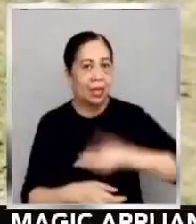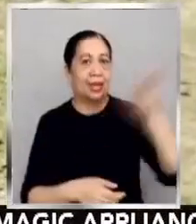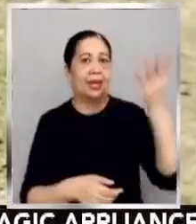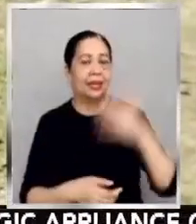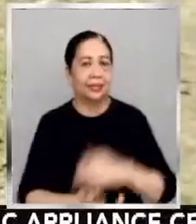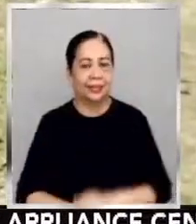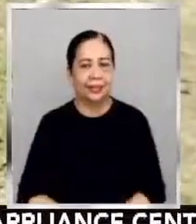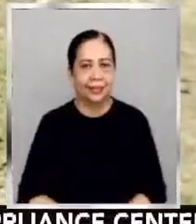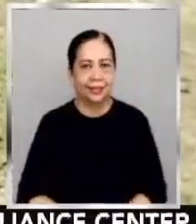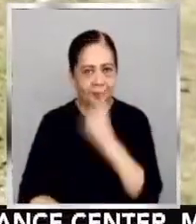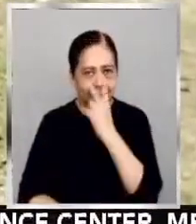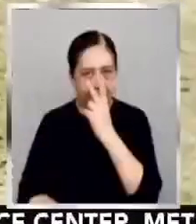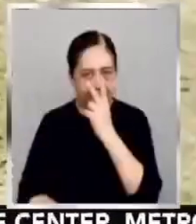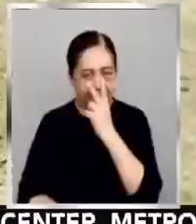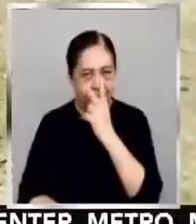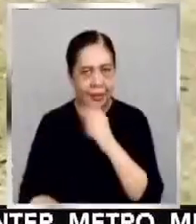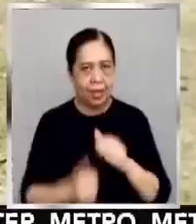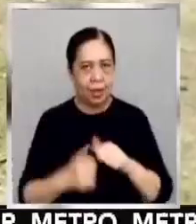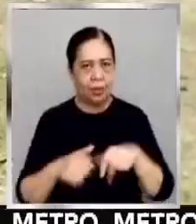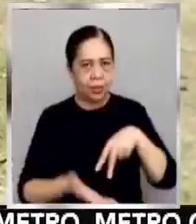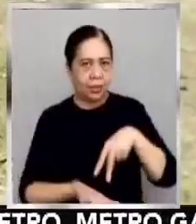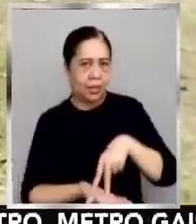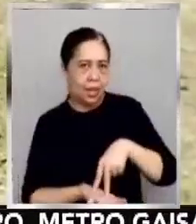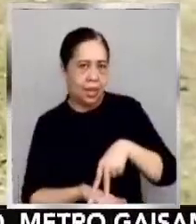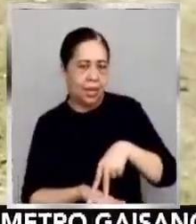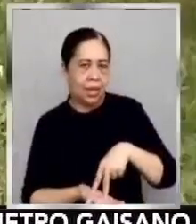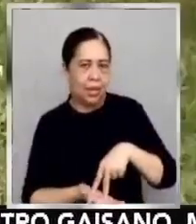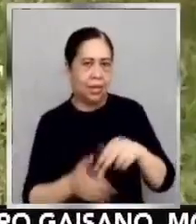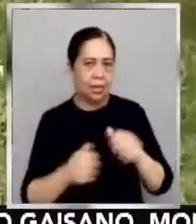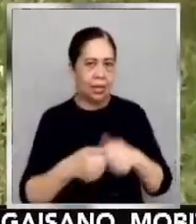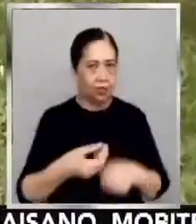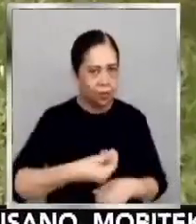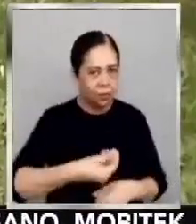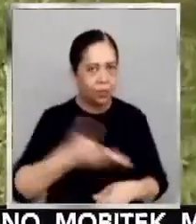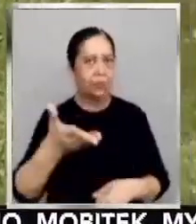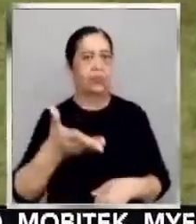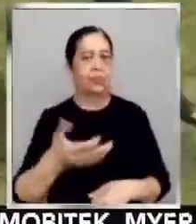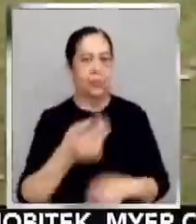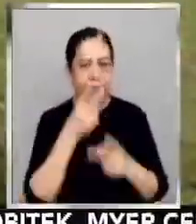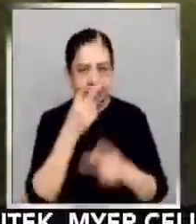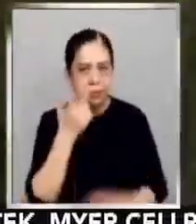Ayan. So from standstill hanggang sa pagtapon. Subukan natin.